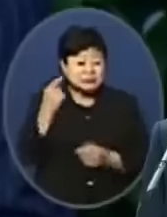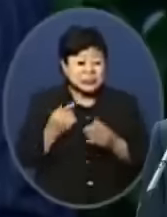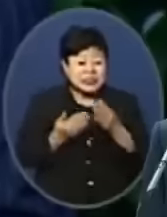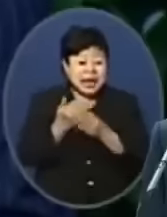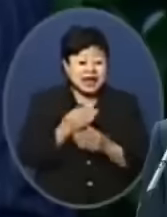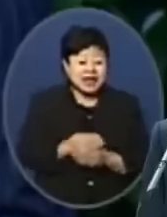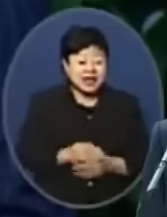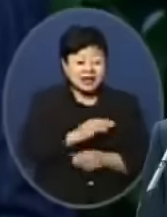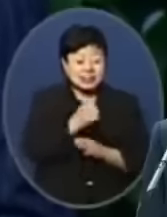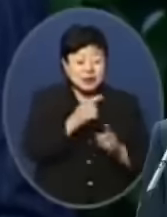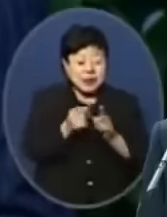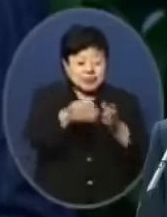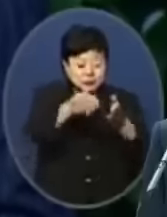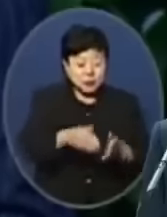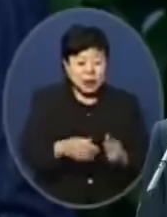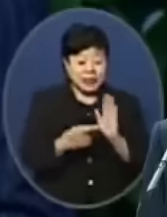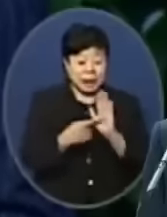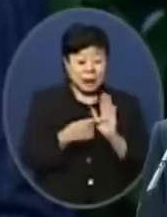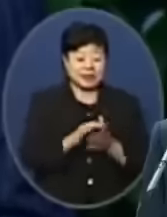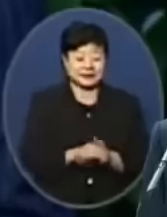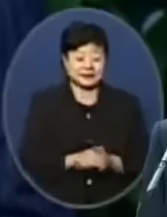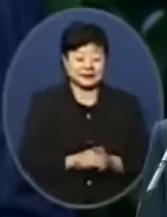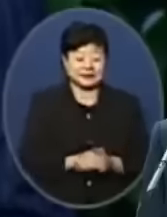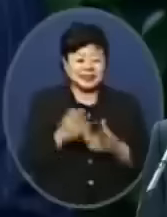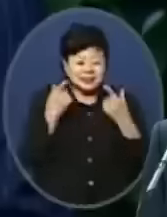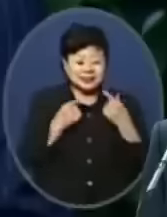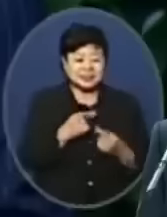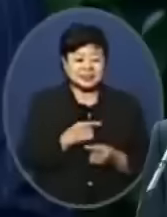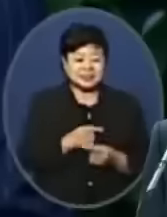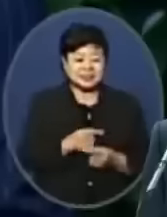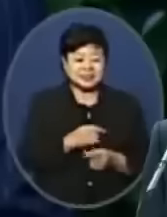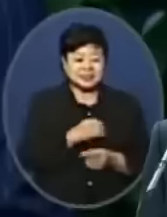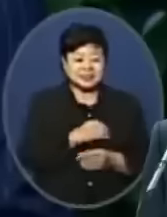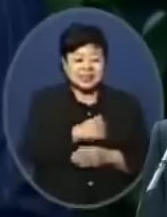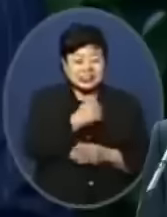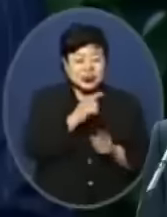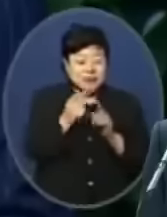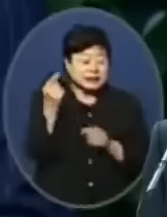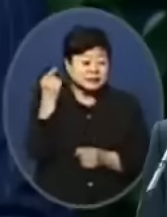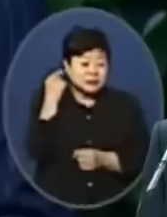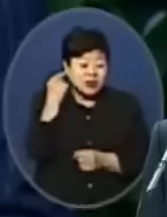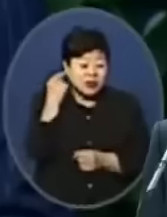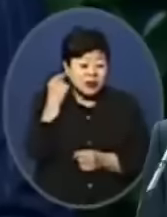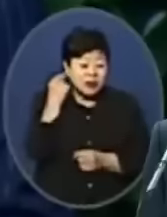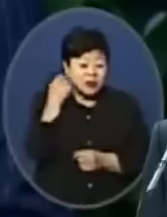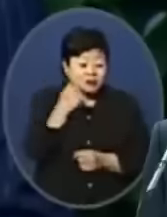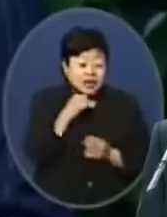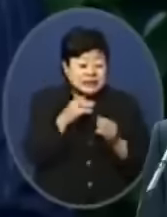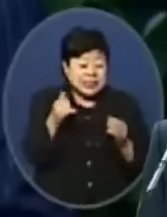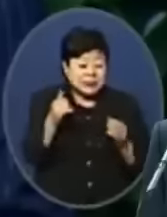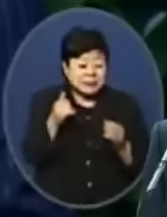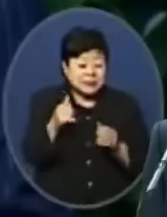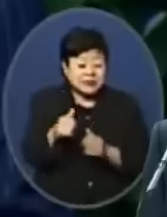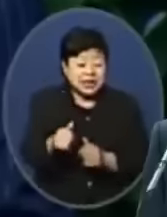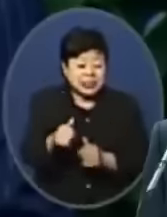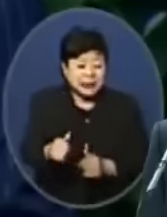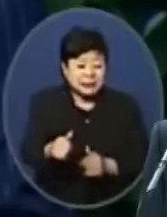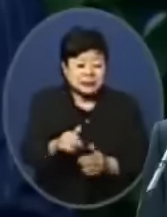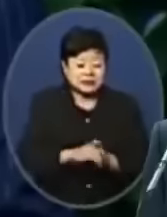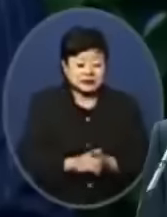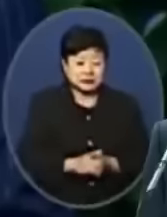나며 들음은 그리스도의 말씀으로 말미암는데 늘 그리스도의 말씀을 들어야 되는데 누가 사람이